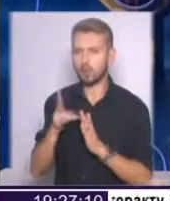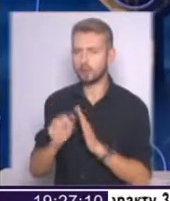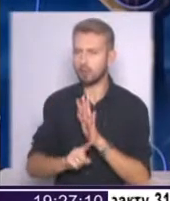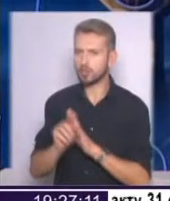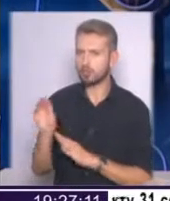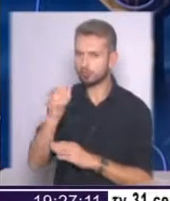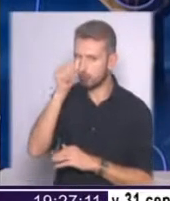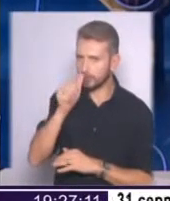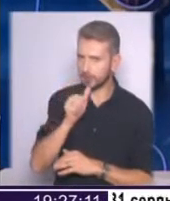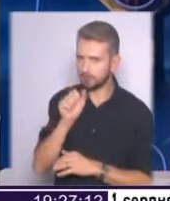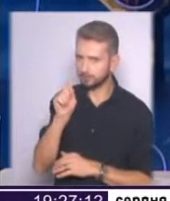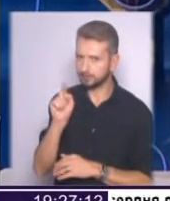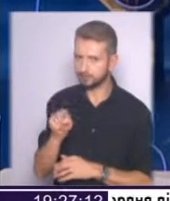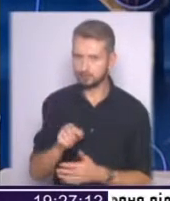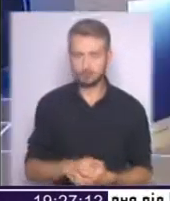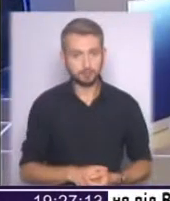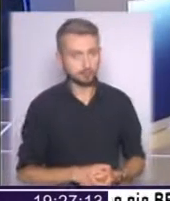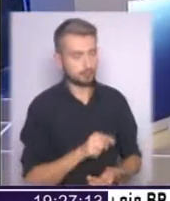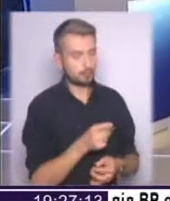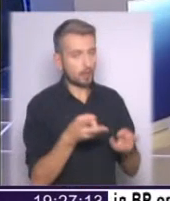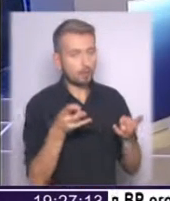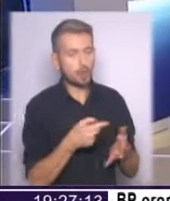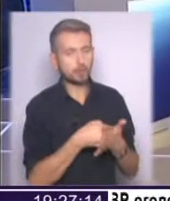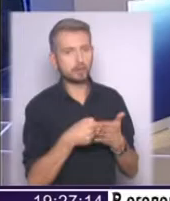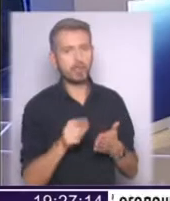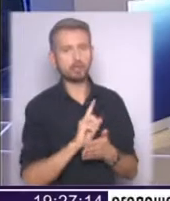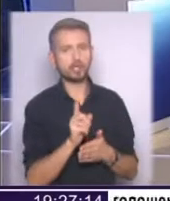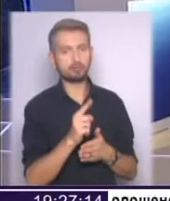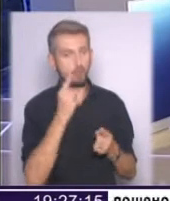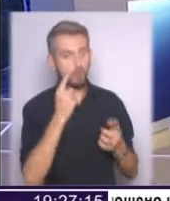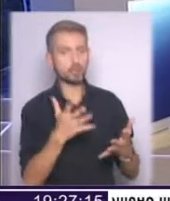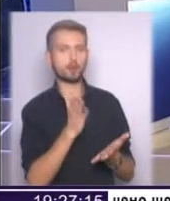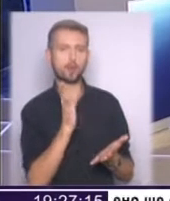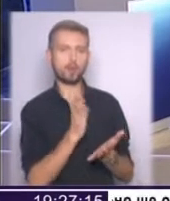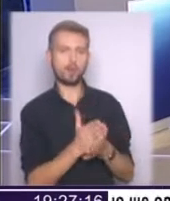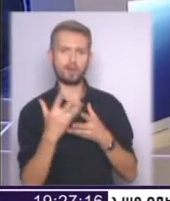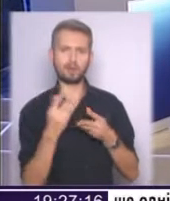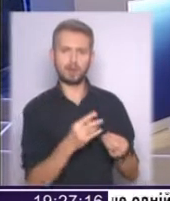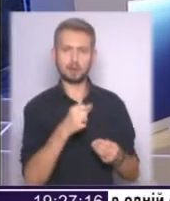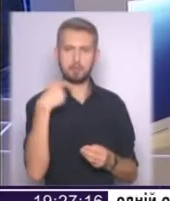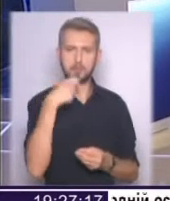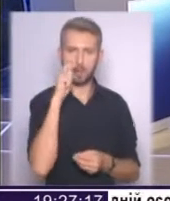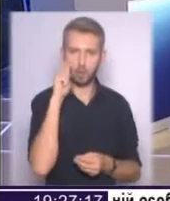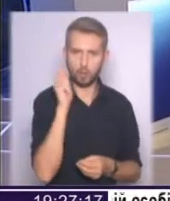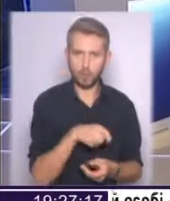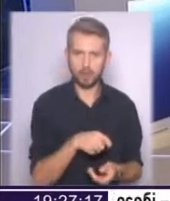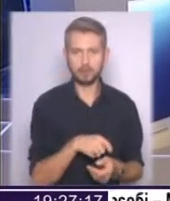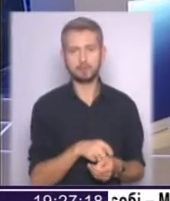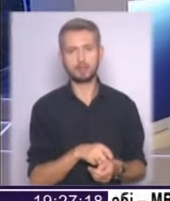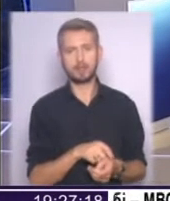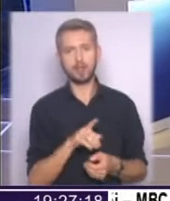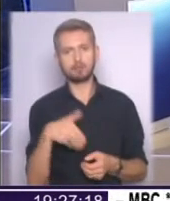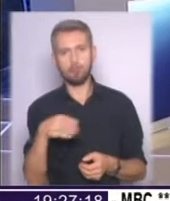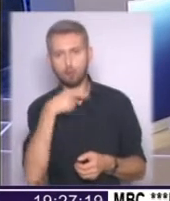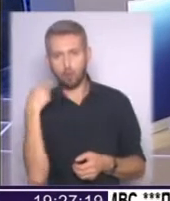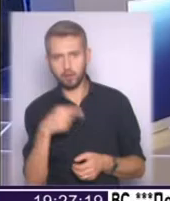жовтня? Тут варто зазначити, що, очевидно, є тиск, як і на президента України, як з боку